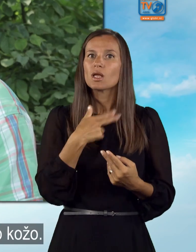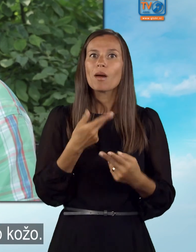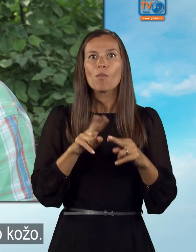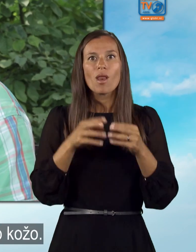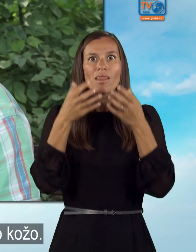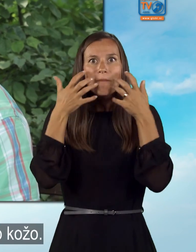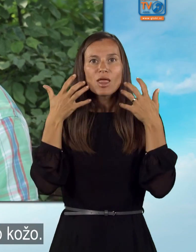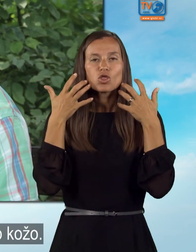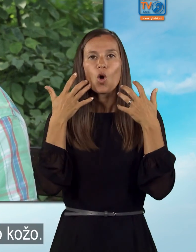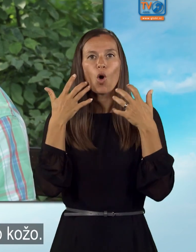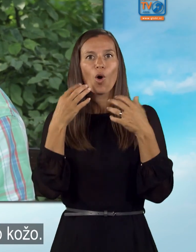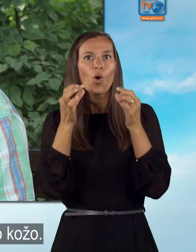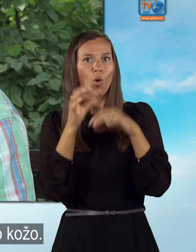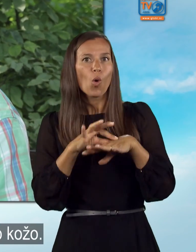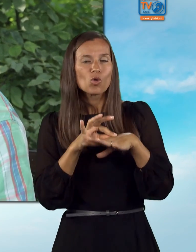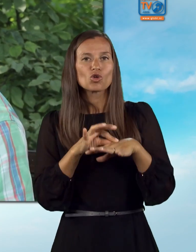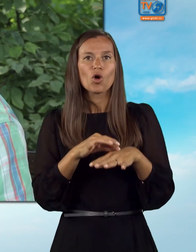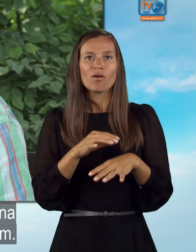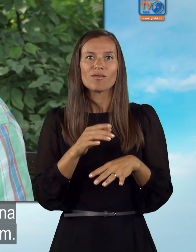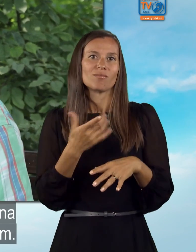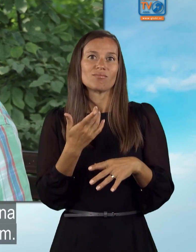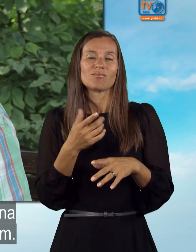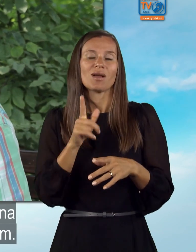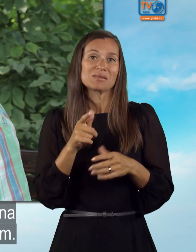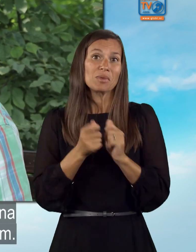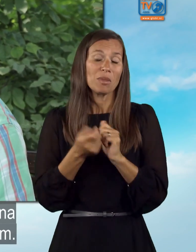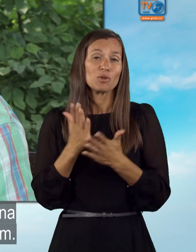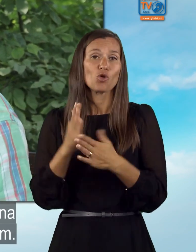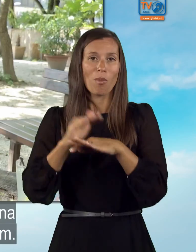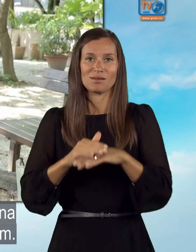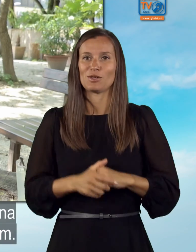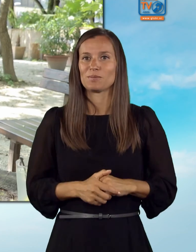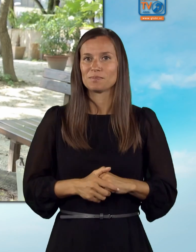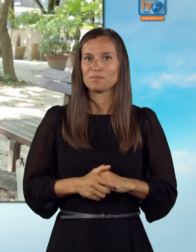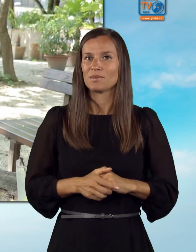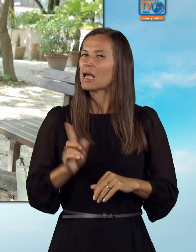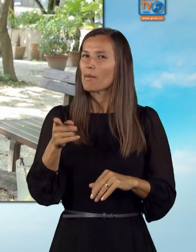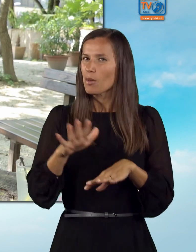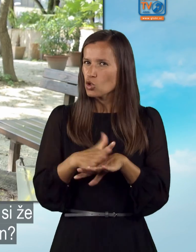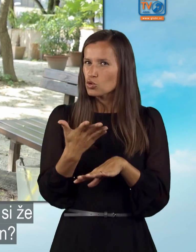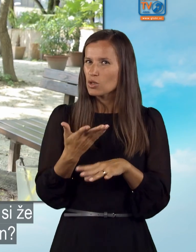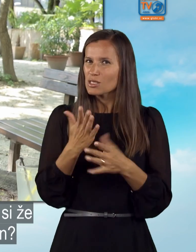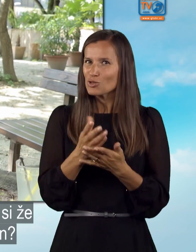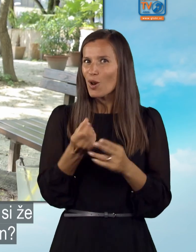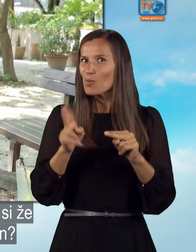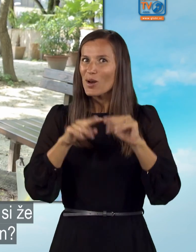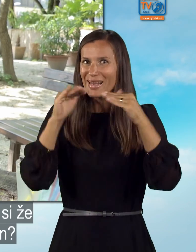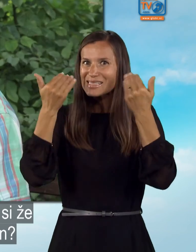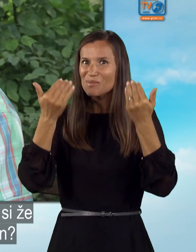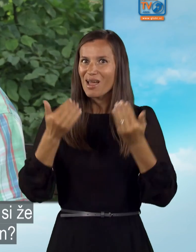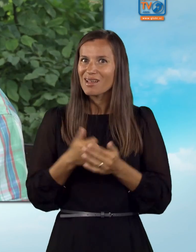bolj napeto kožo, kaj drugega na obrazu, pa ne vem. Kaj pa se ti zdi, da si kaj bolj že